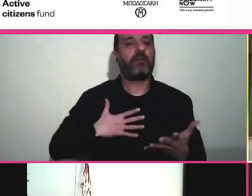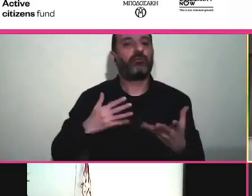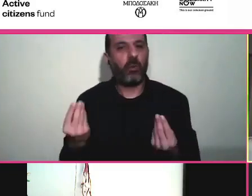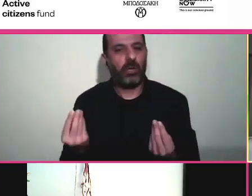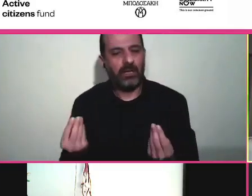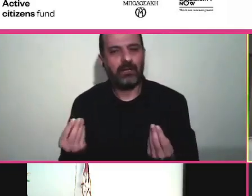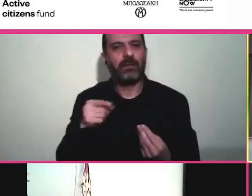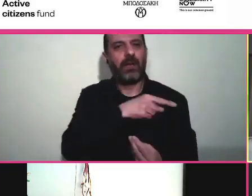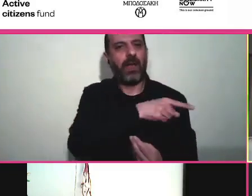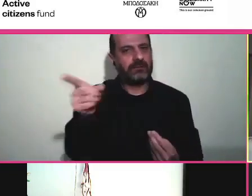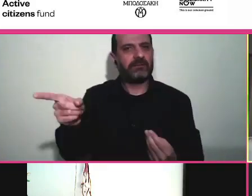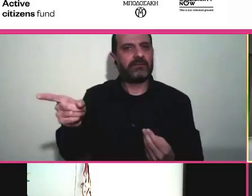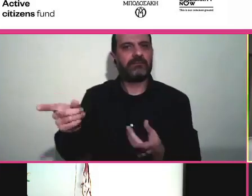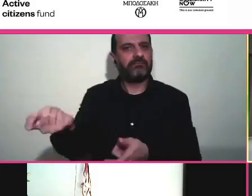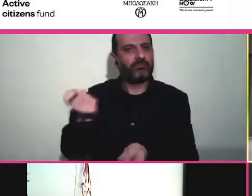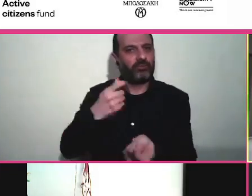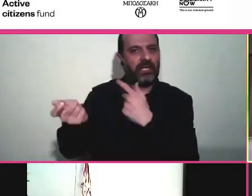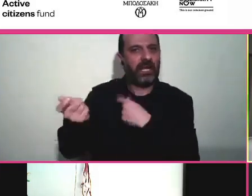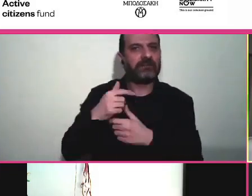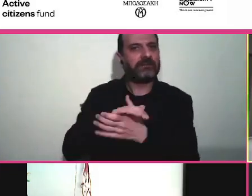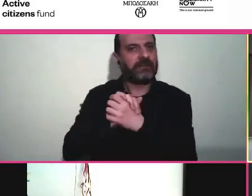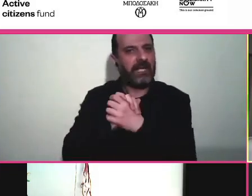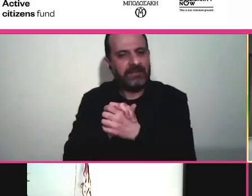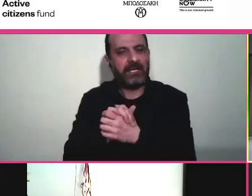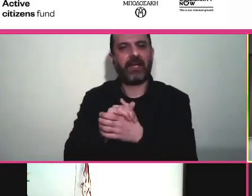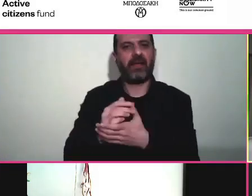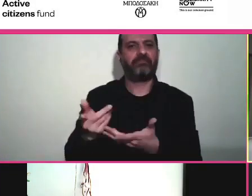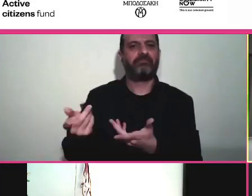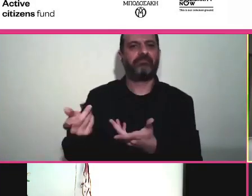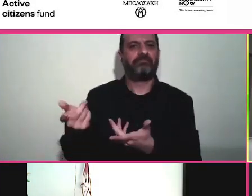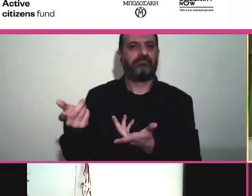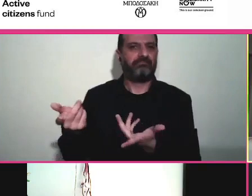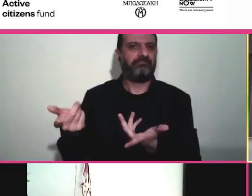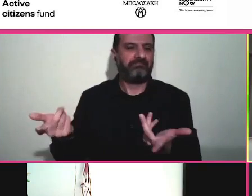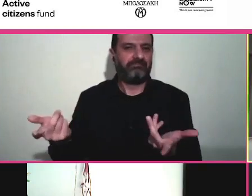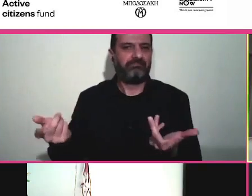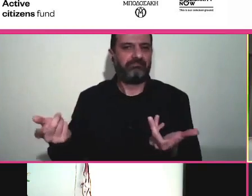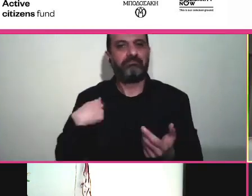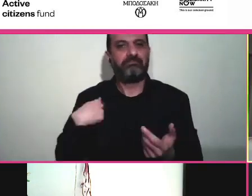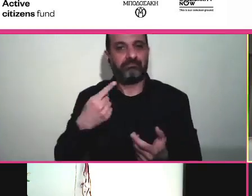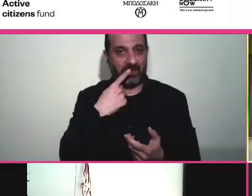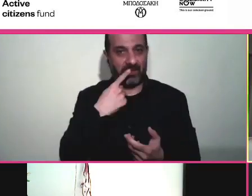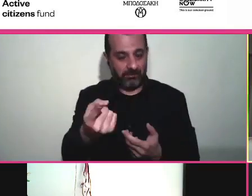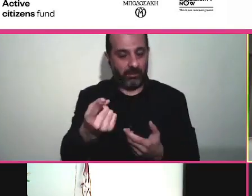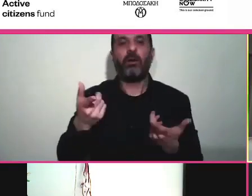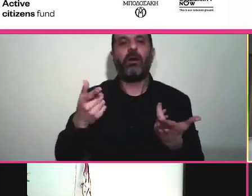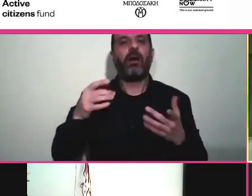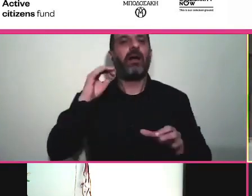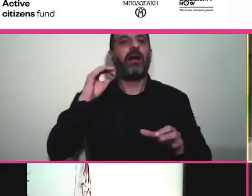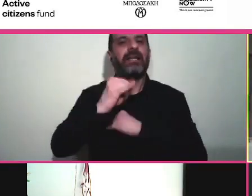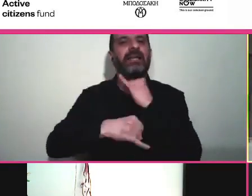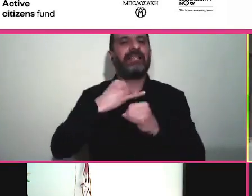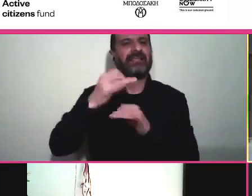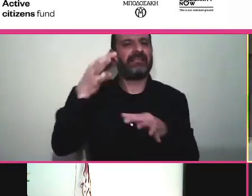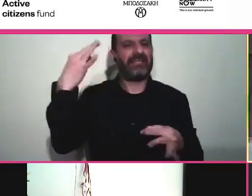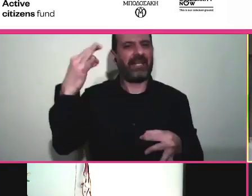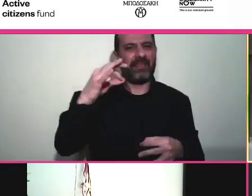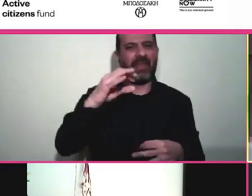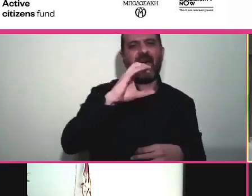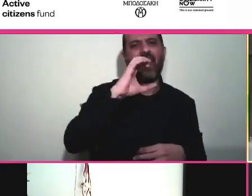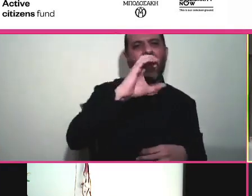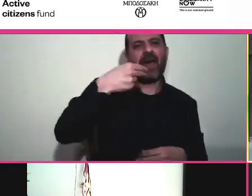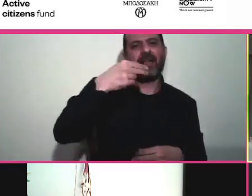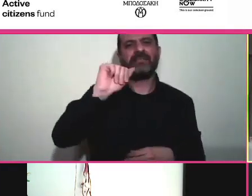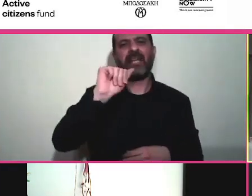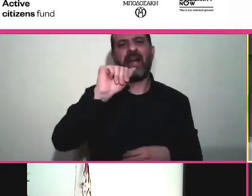εδώ. Θα ξαναπώ ότι στη σελίδα της Challendu και φυσικά, αν θέλουν και οι υπόλοιποι